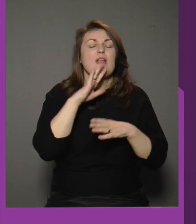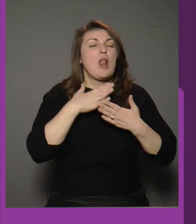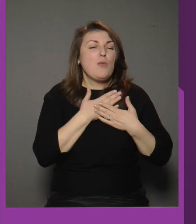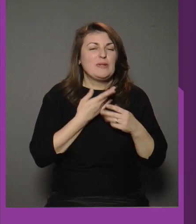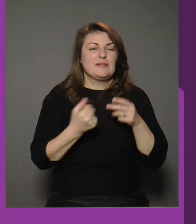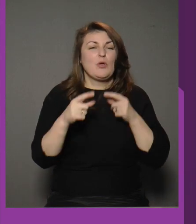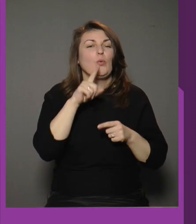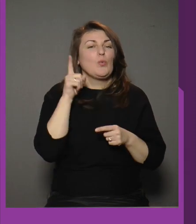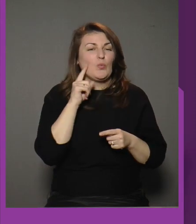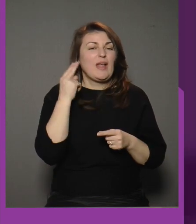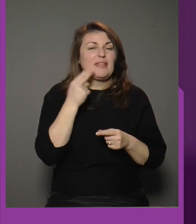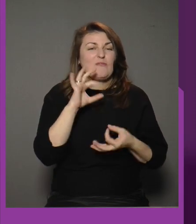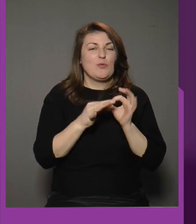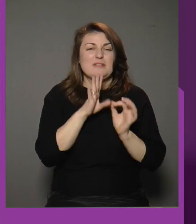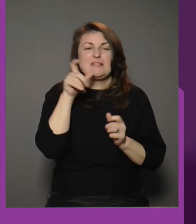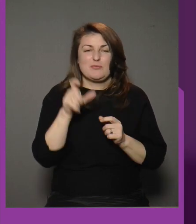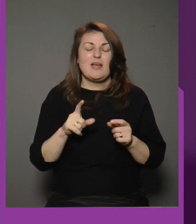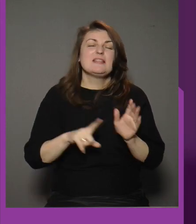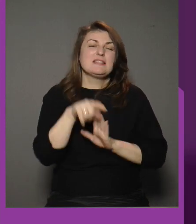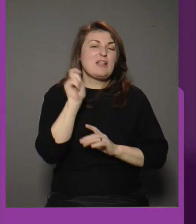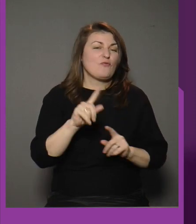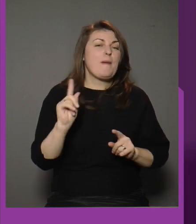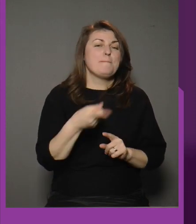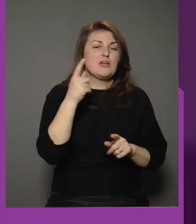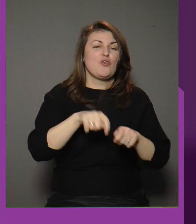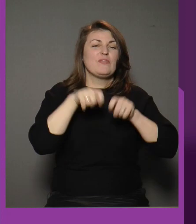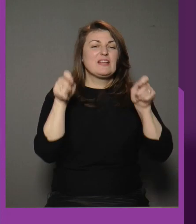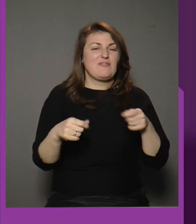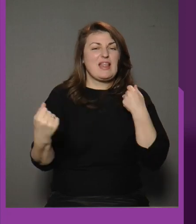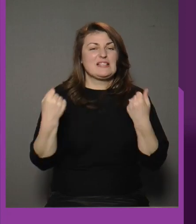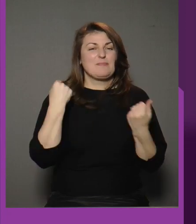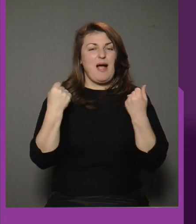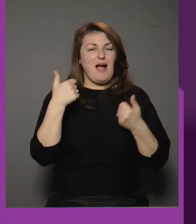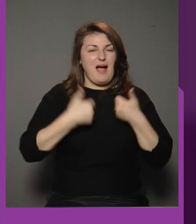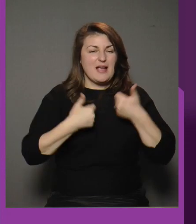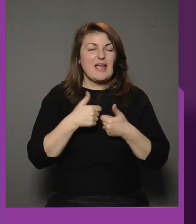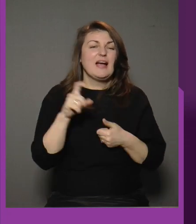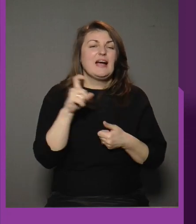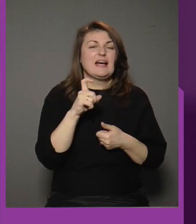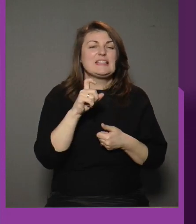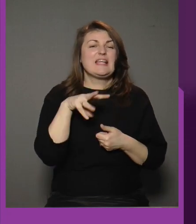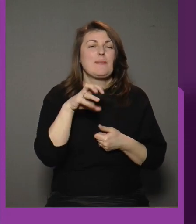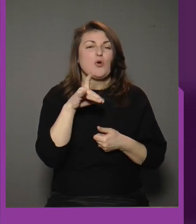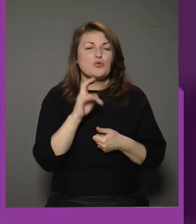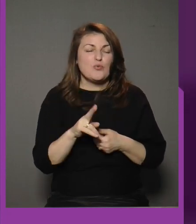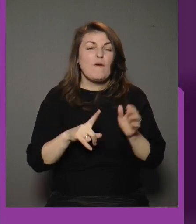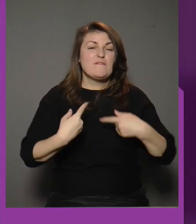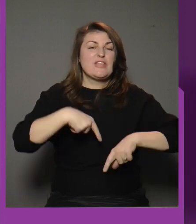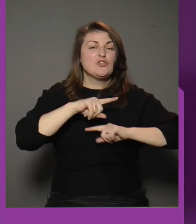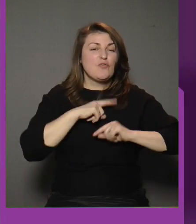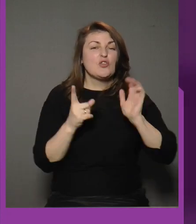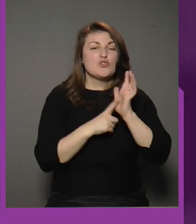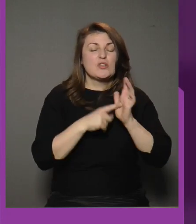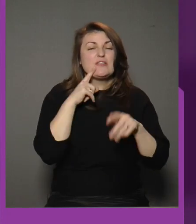дефлімпійська спортсменка стартувала першою та відкривала змагання. Христина Морозюк фінішувала 6-ю із